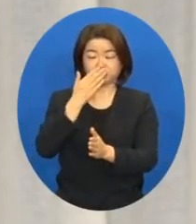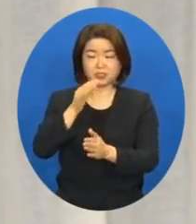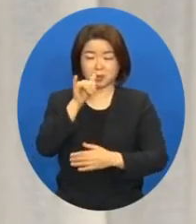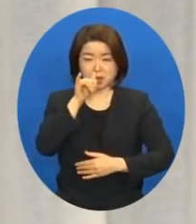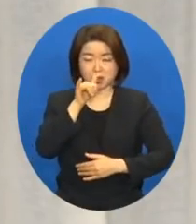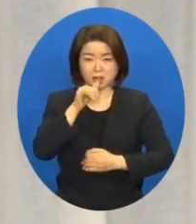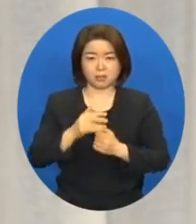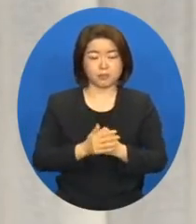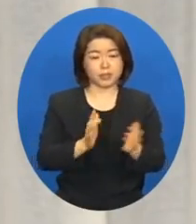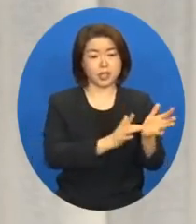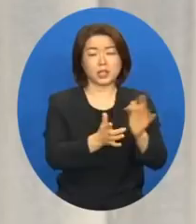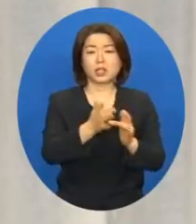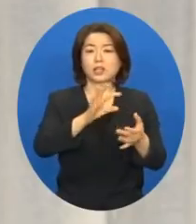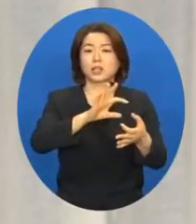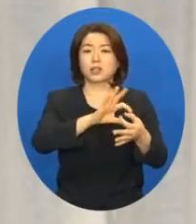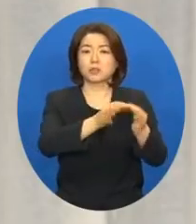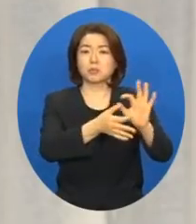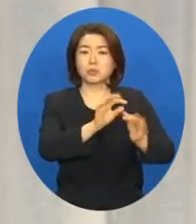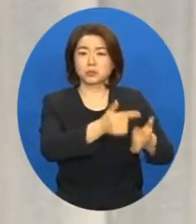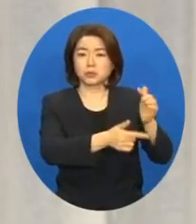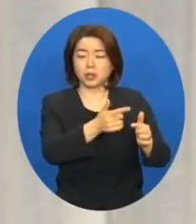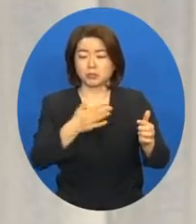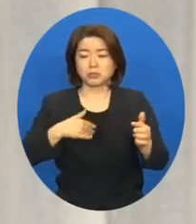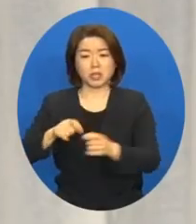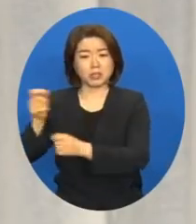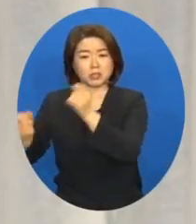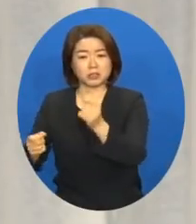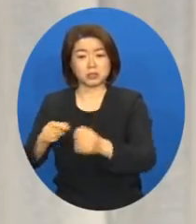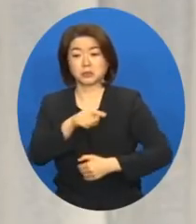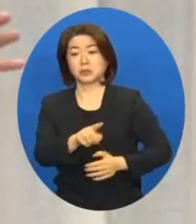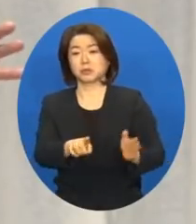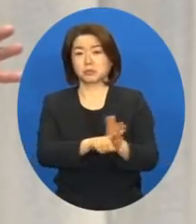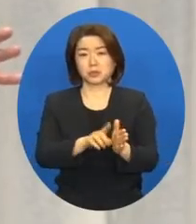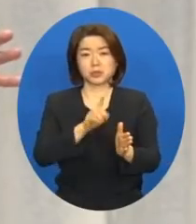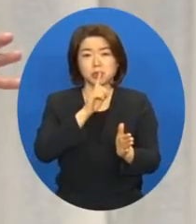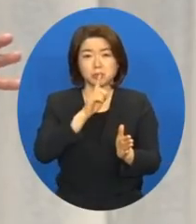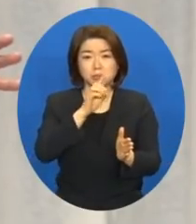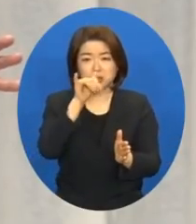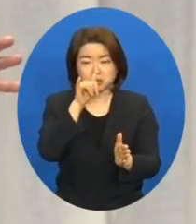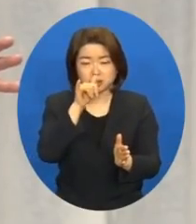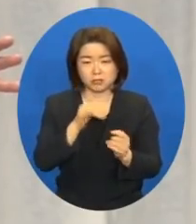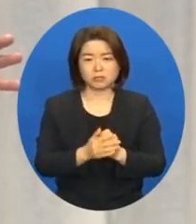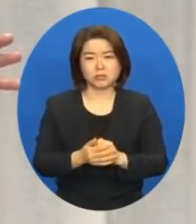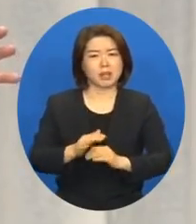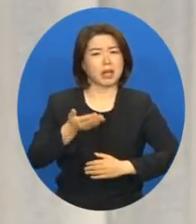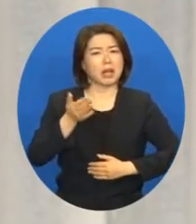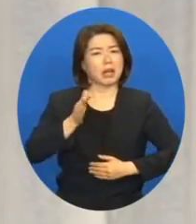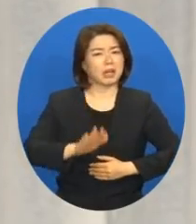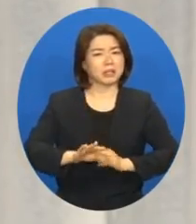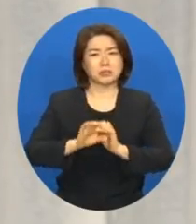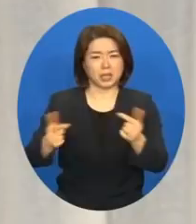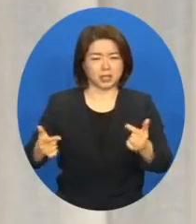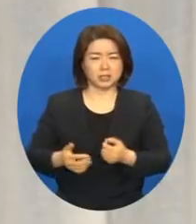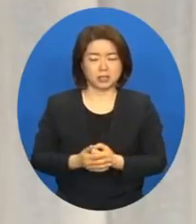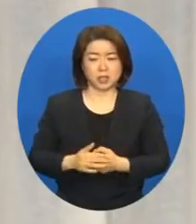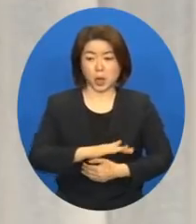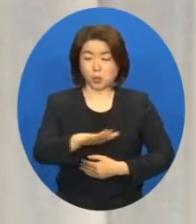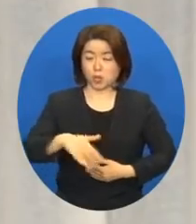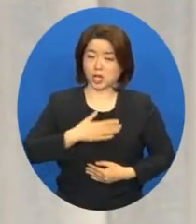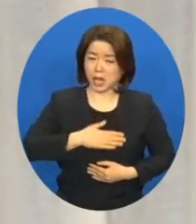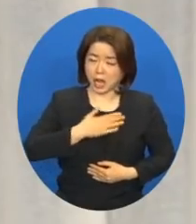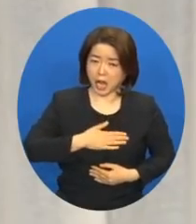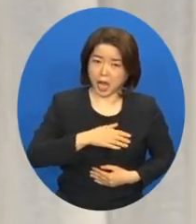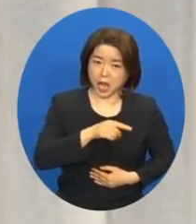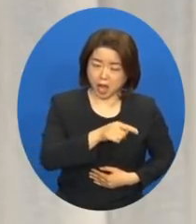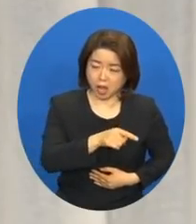포도나무고 나는 가지라고 나는 믿고 있다고. 그렇지 않습니다. 우리가 그걸 안다고 해서 믿는